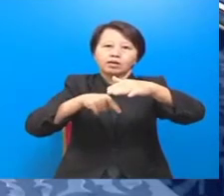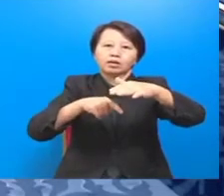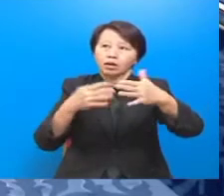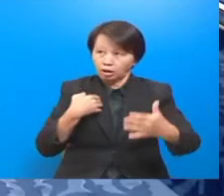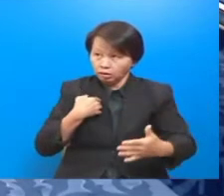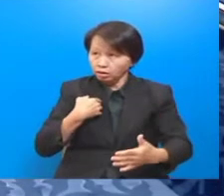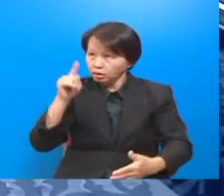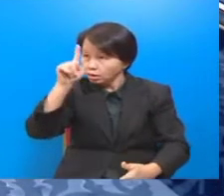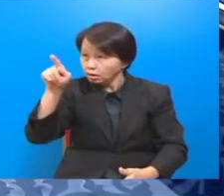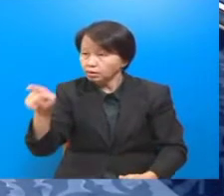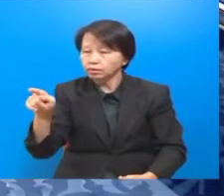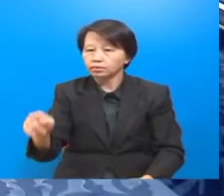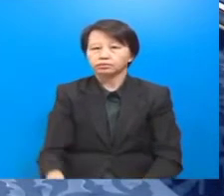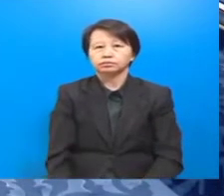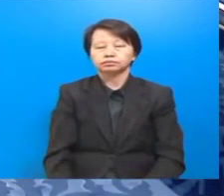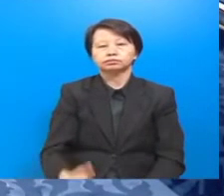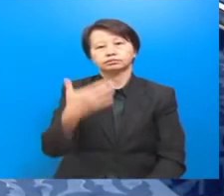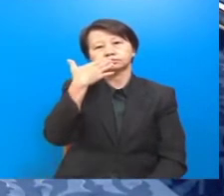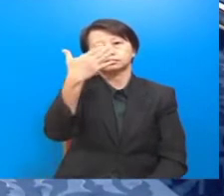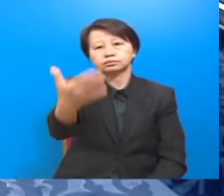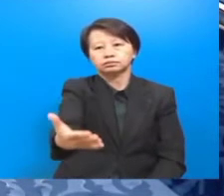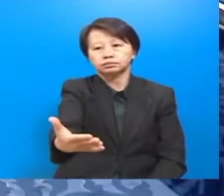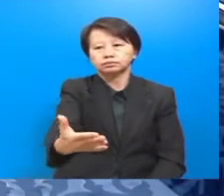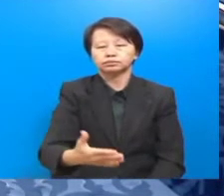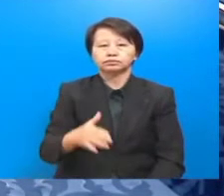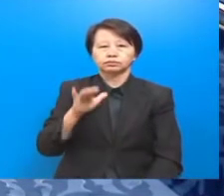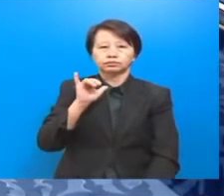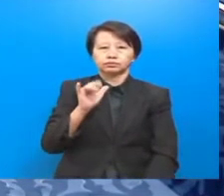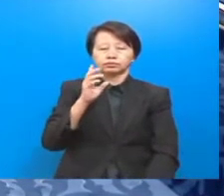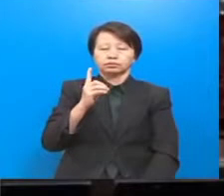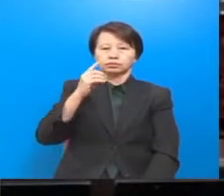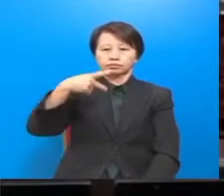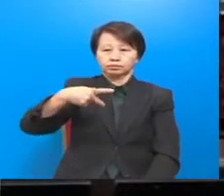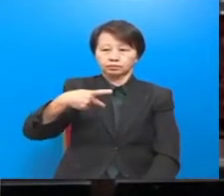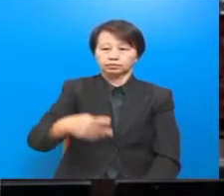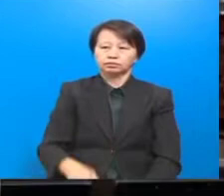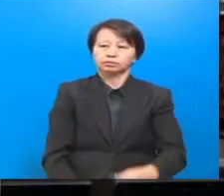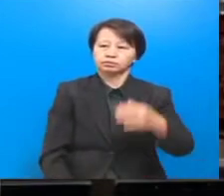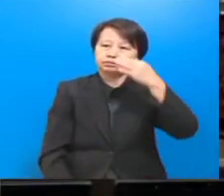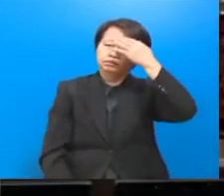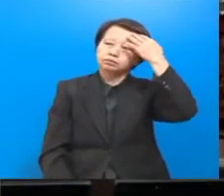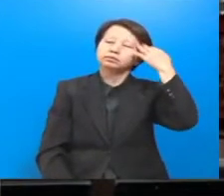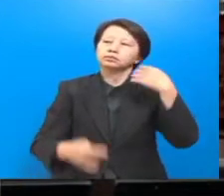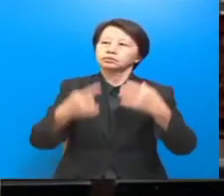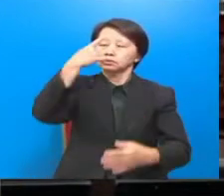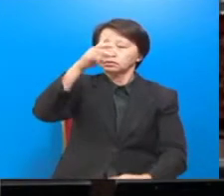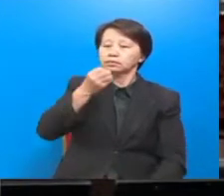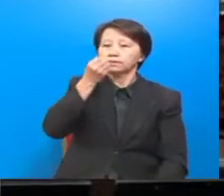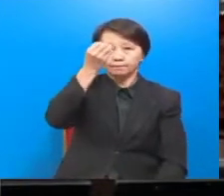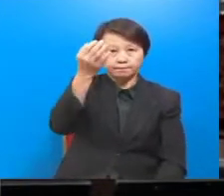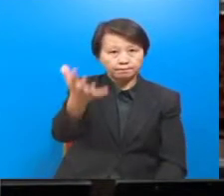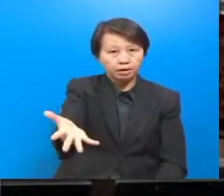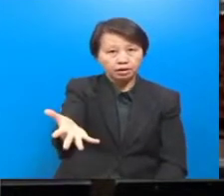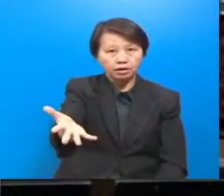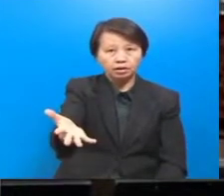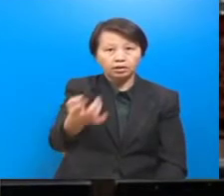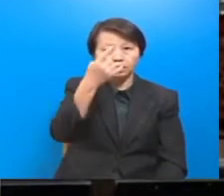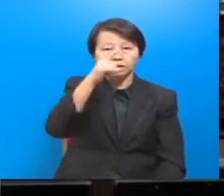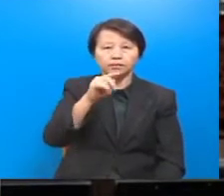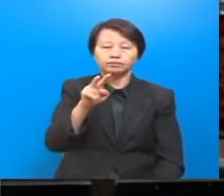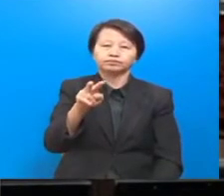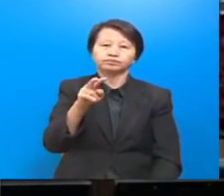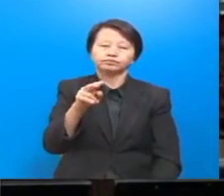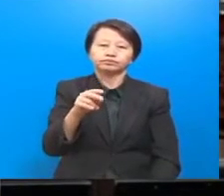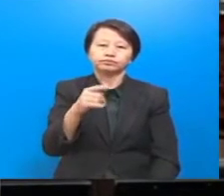hai terima kasih teddy petua untuk makluman bagi melihat